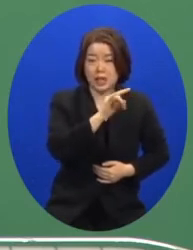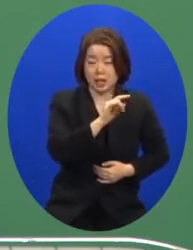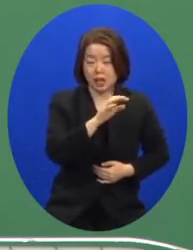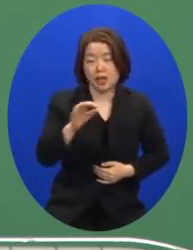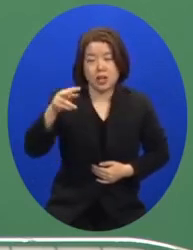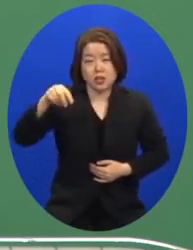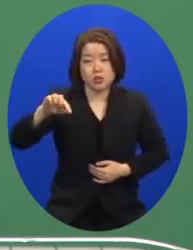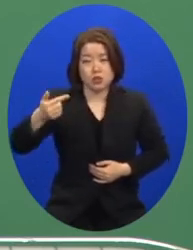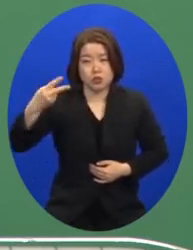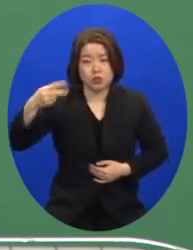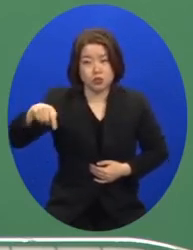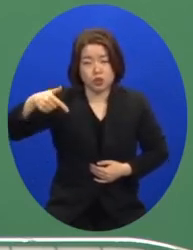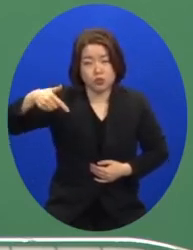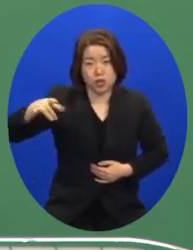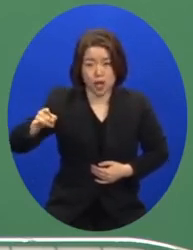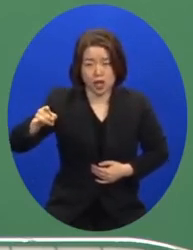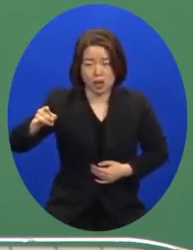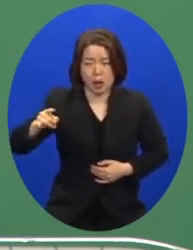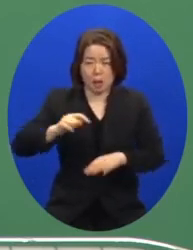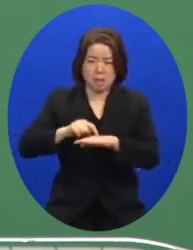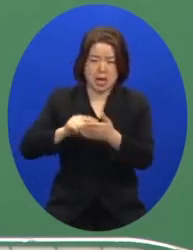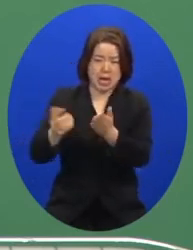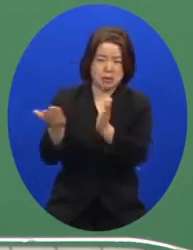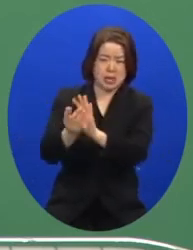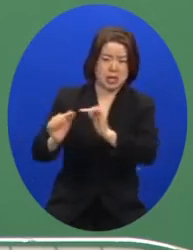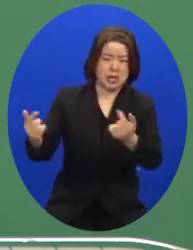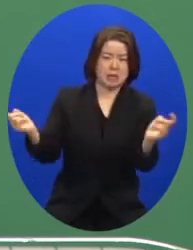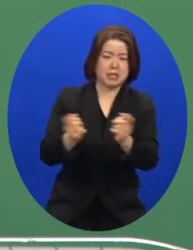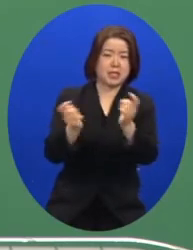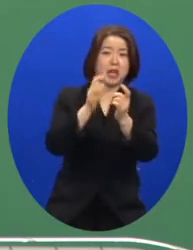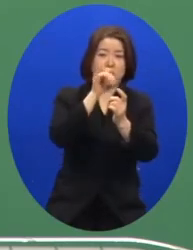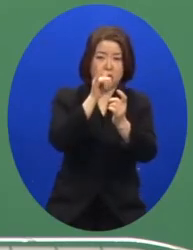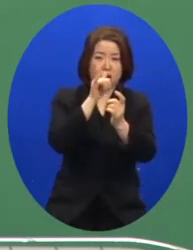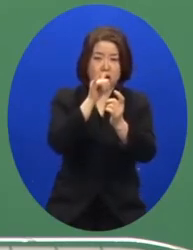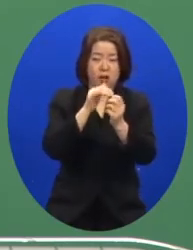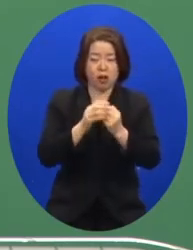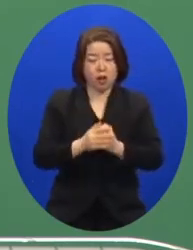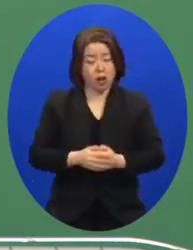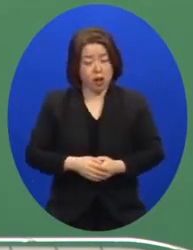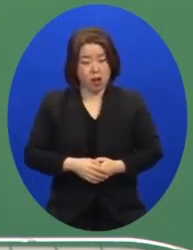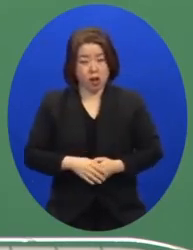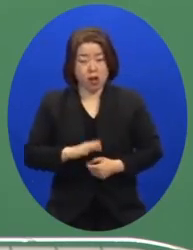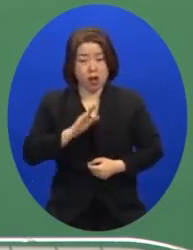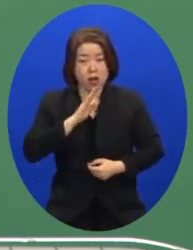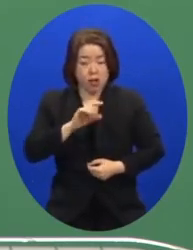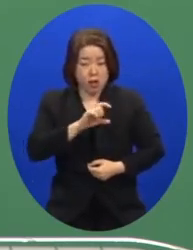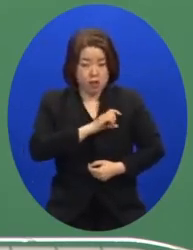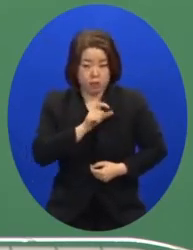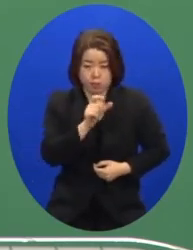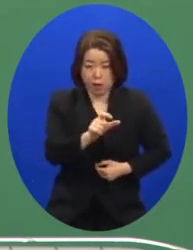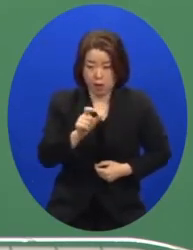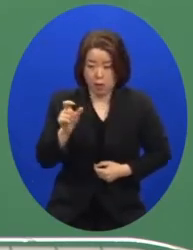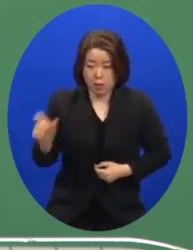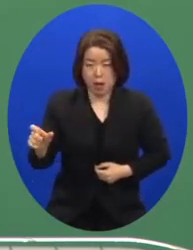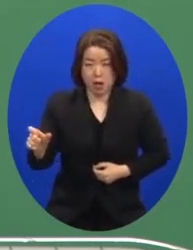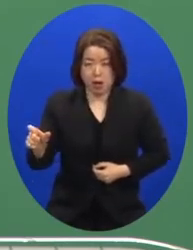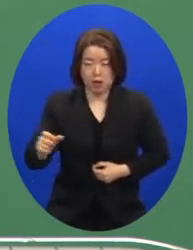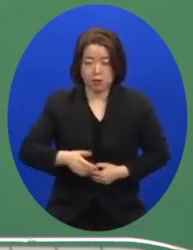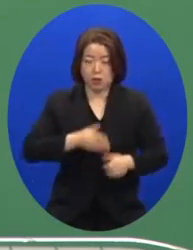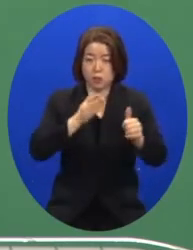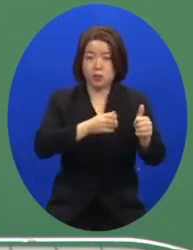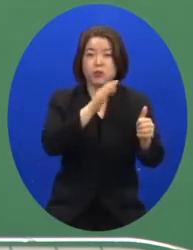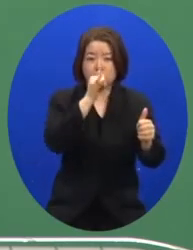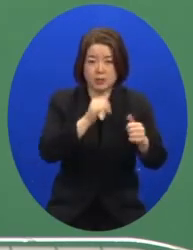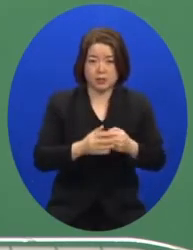싸워요 그래서 사도 바울이 그 유대와 순 2기의 실명을 거론하면서 이렇게 권면합니다